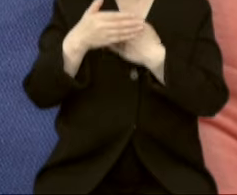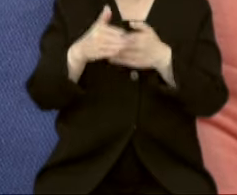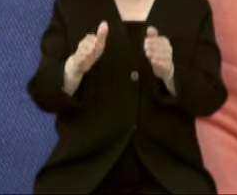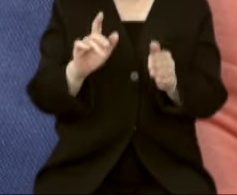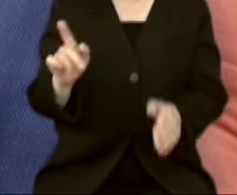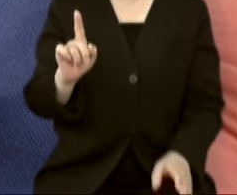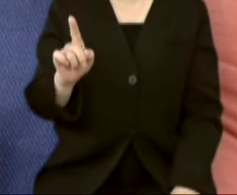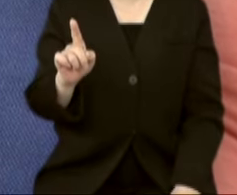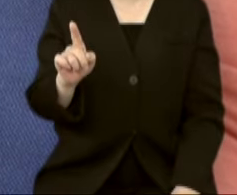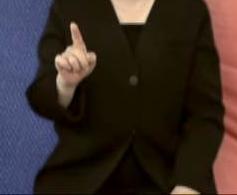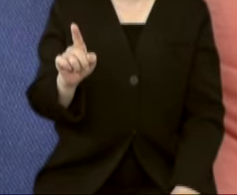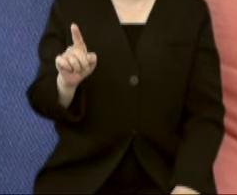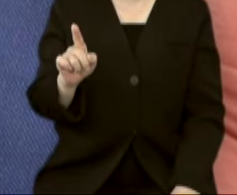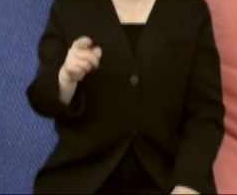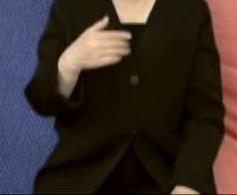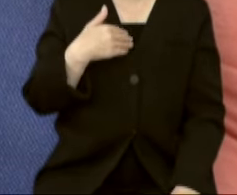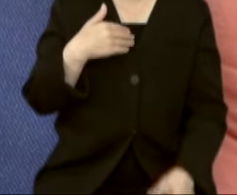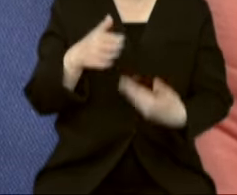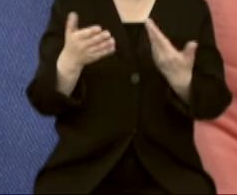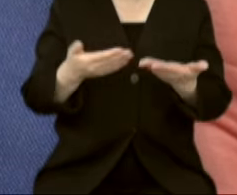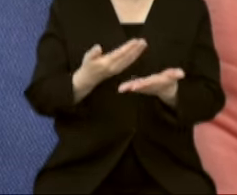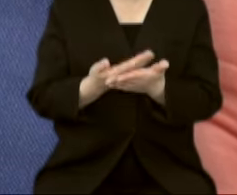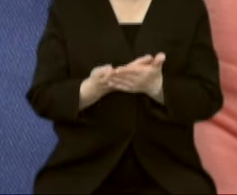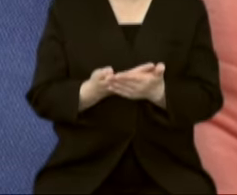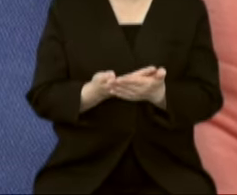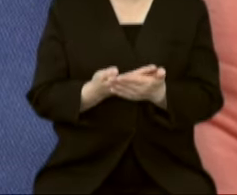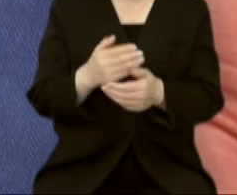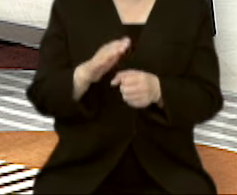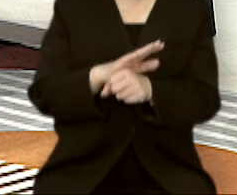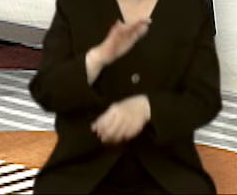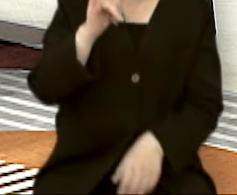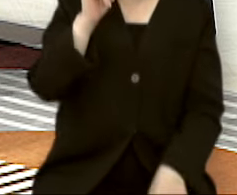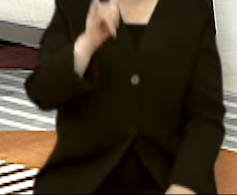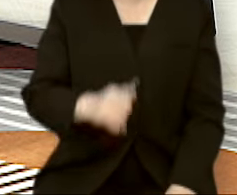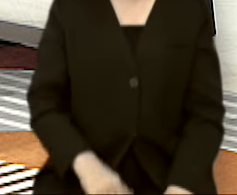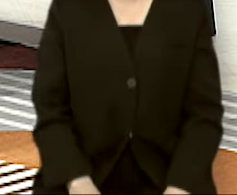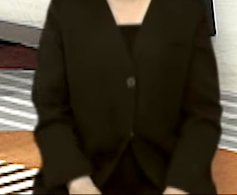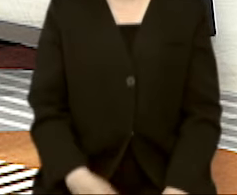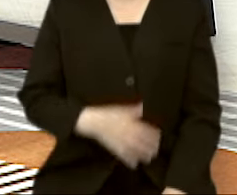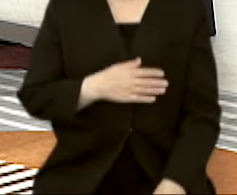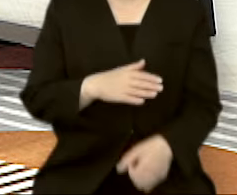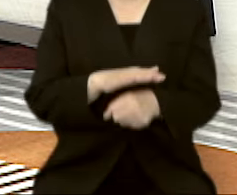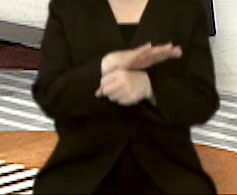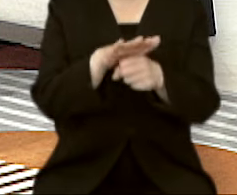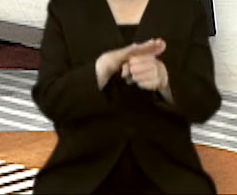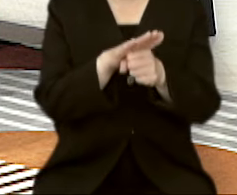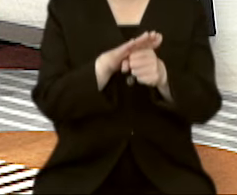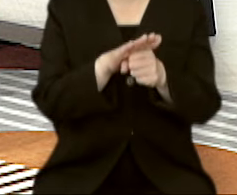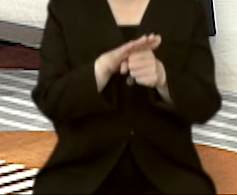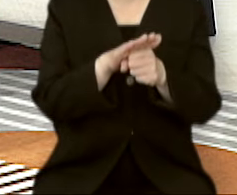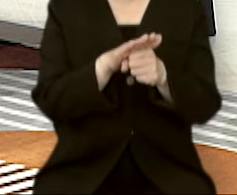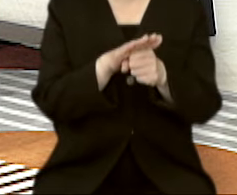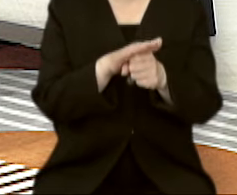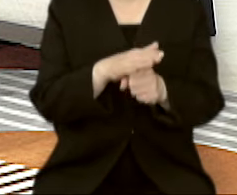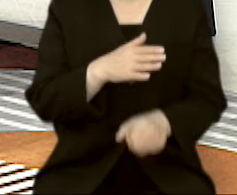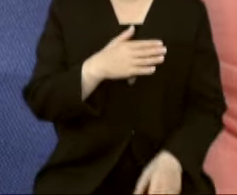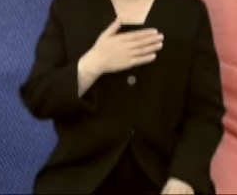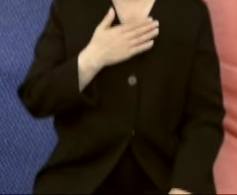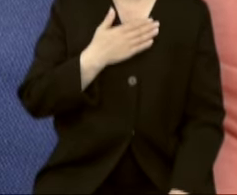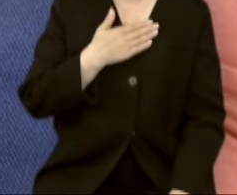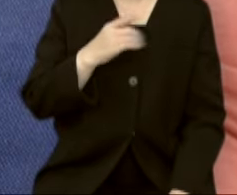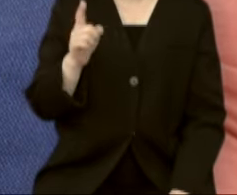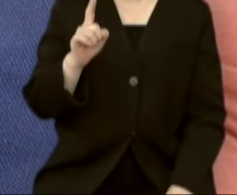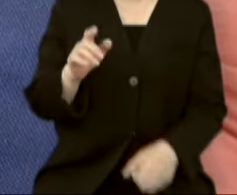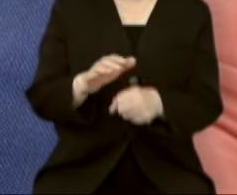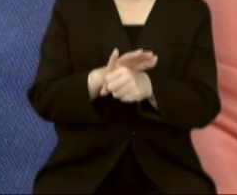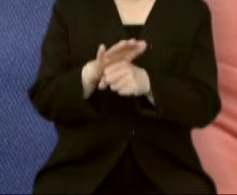방들로 가서 저 방을 해줬어요. 아, 진짜 이분이 사랑이 있어요. 네. 제가 사랑해요. 저 라이프에는